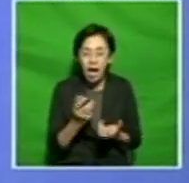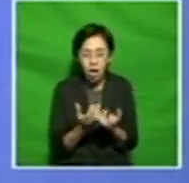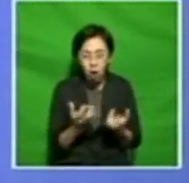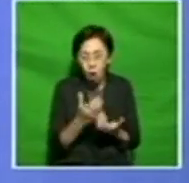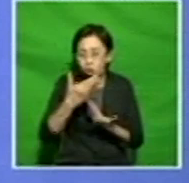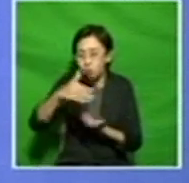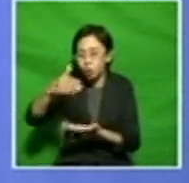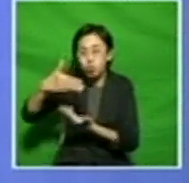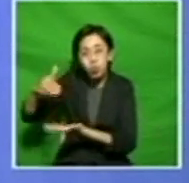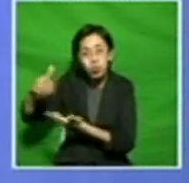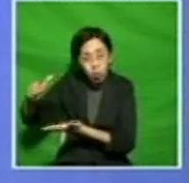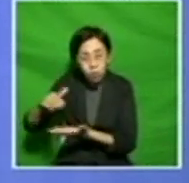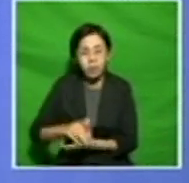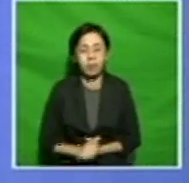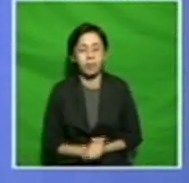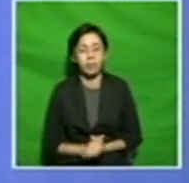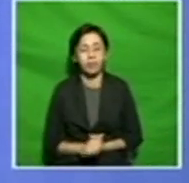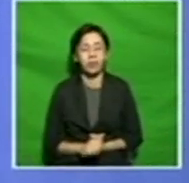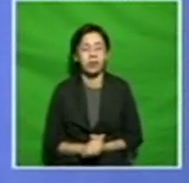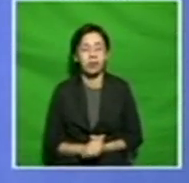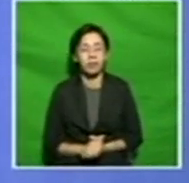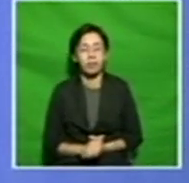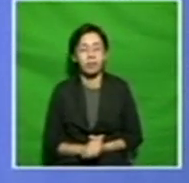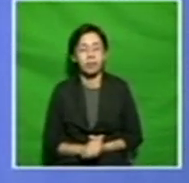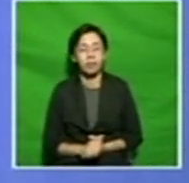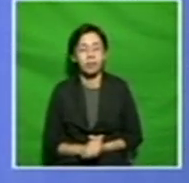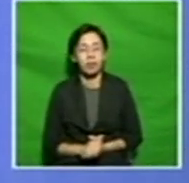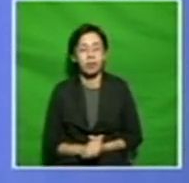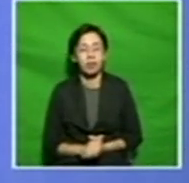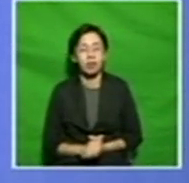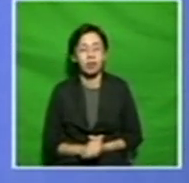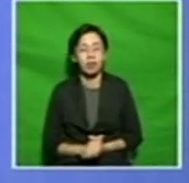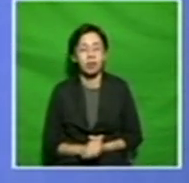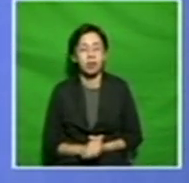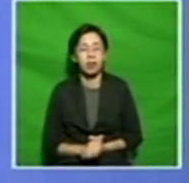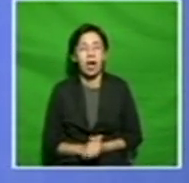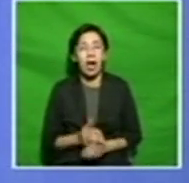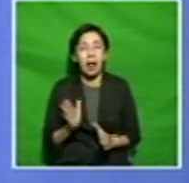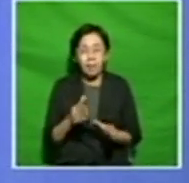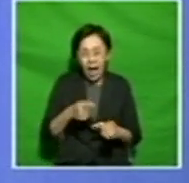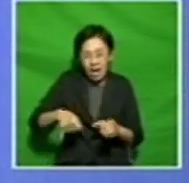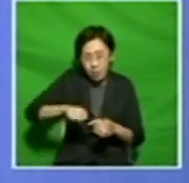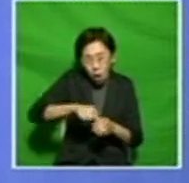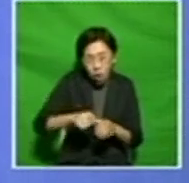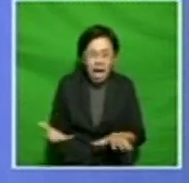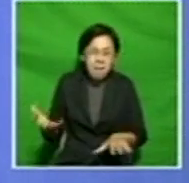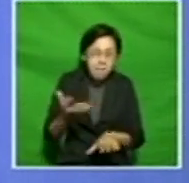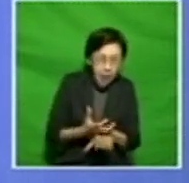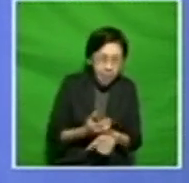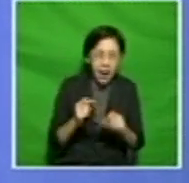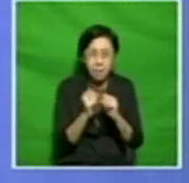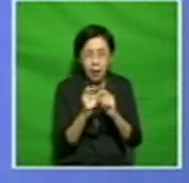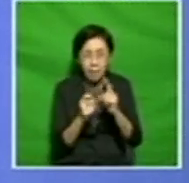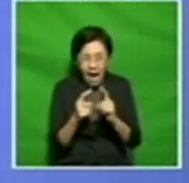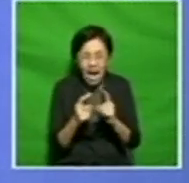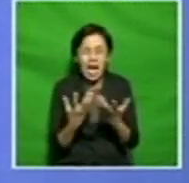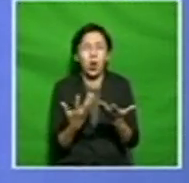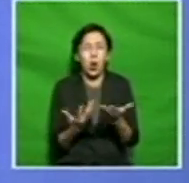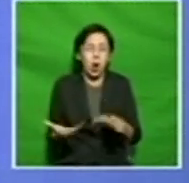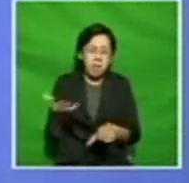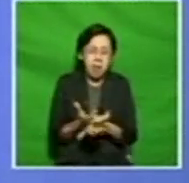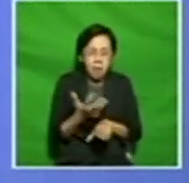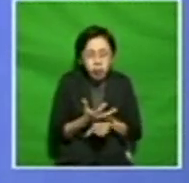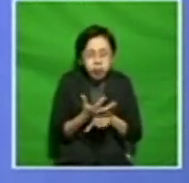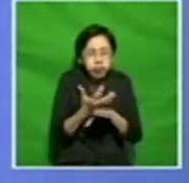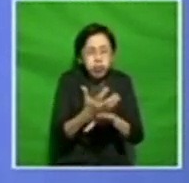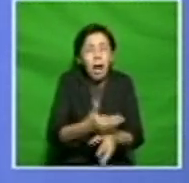าเช่นจำเป็นต้องขนปลากระป๋องบะหมี่มาม่ายำยำไวๆไปส่งตามห้